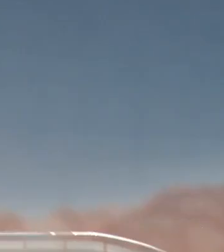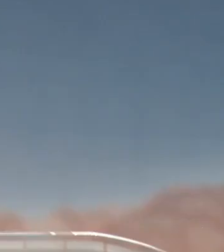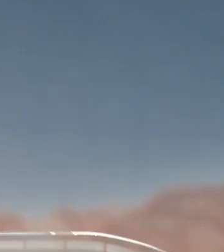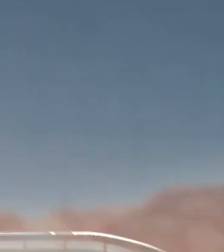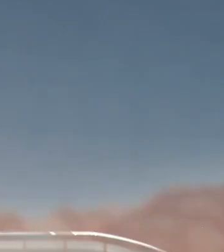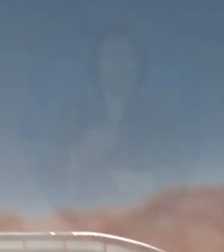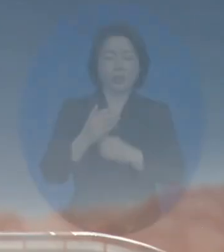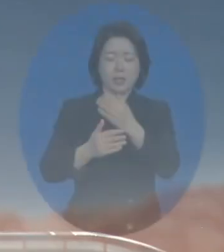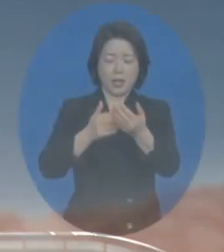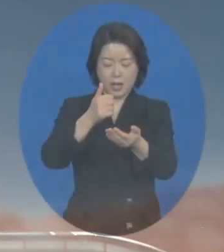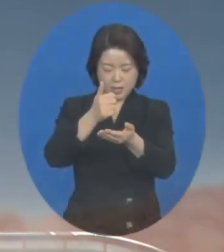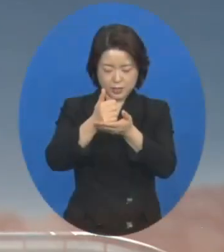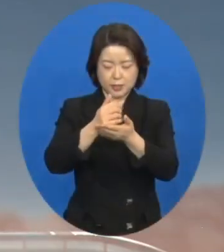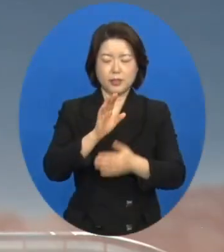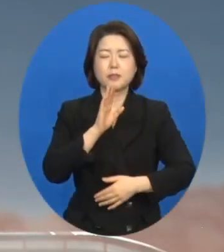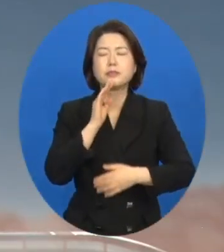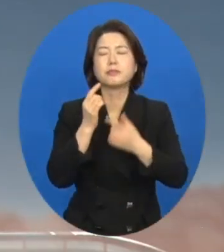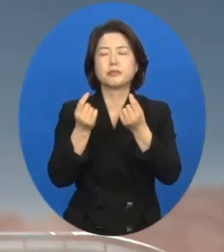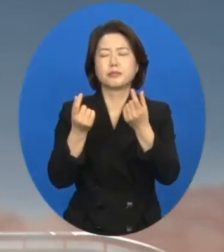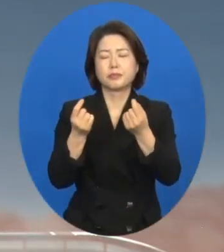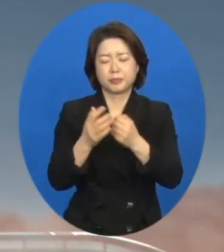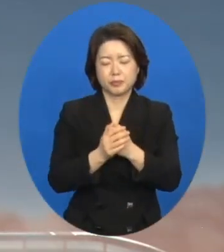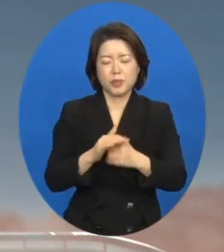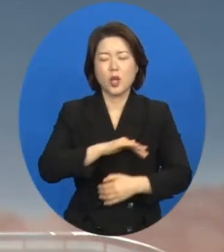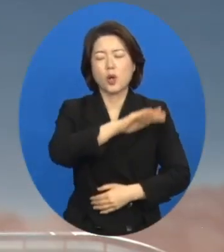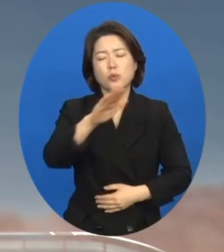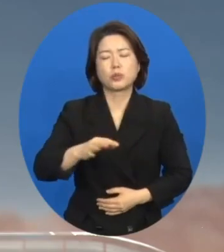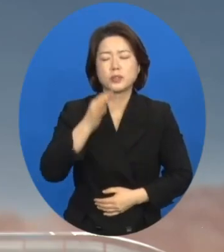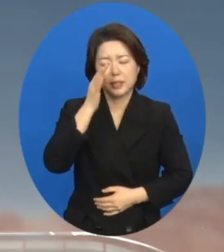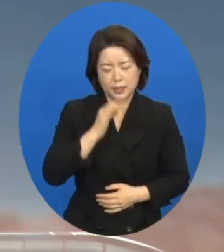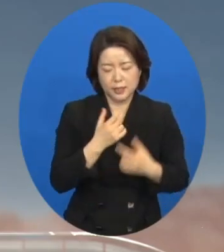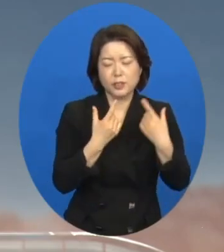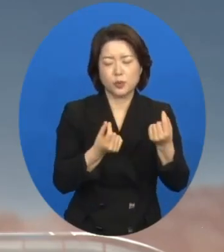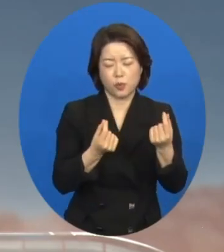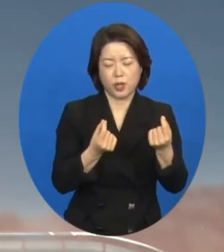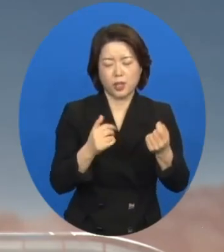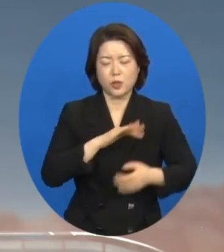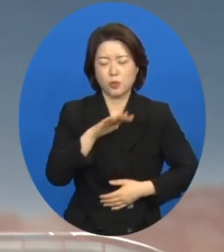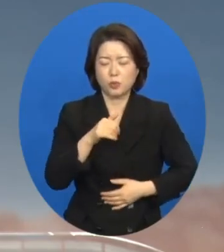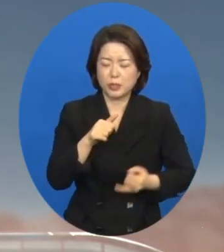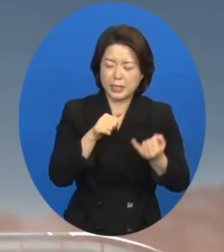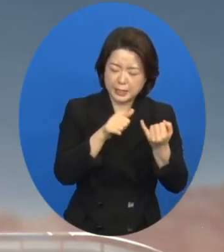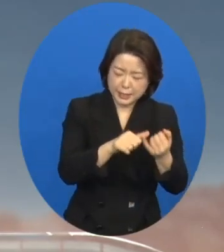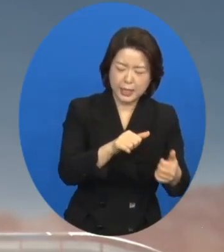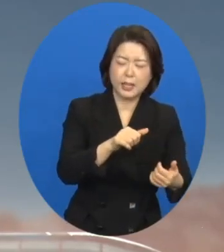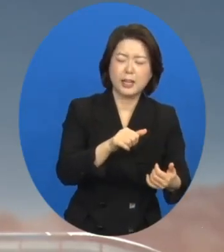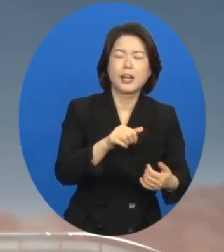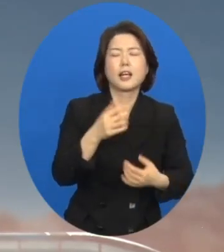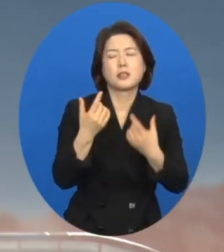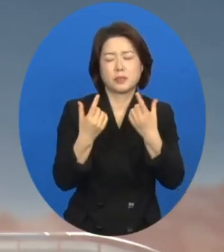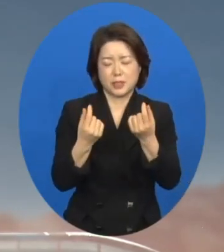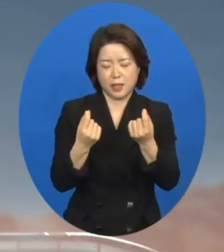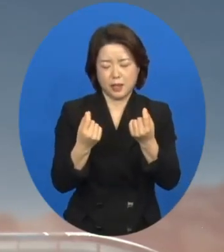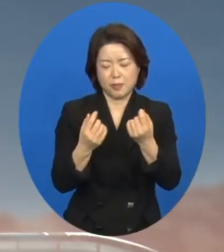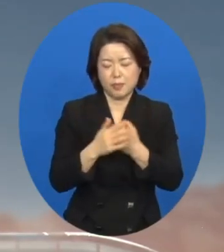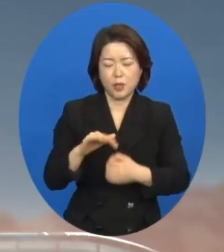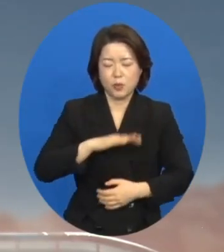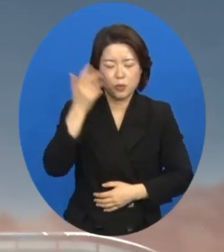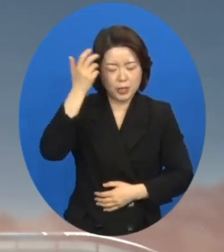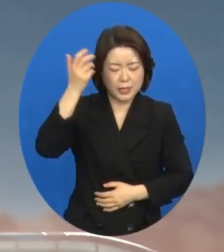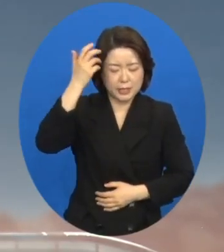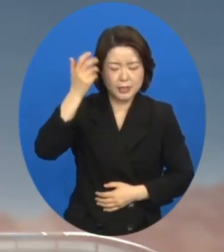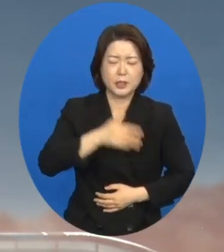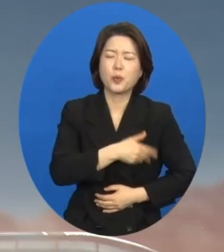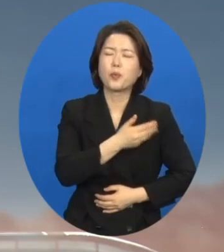하나님 그렇습니다. 우리가 아간입니다. 우리가 가늠한 자이고 우리가 하나님 영적인